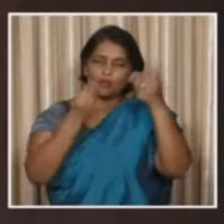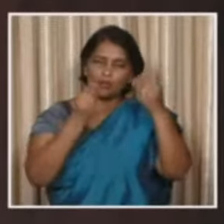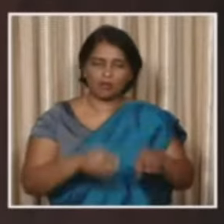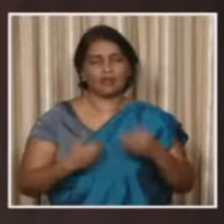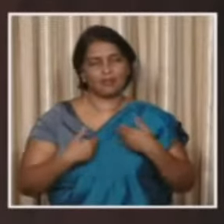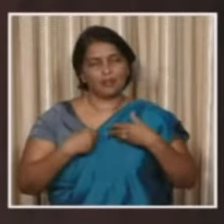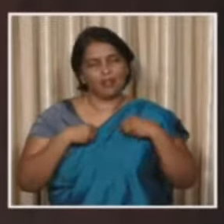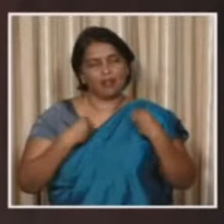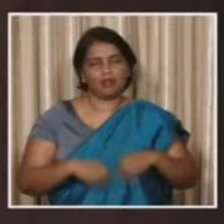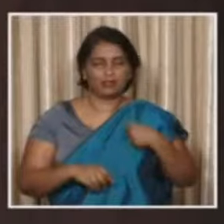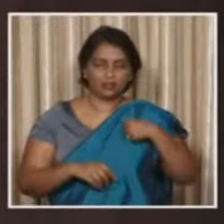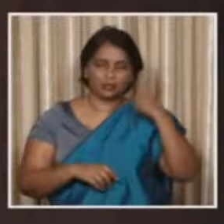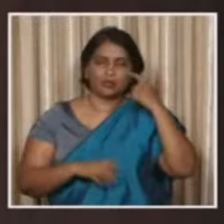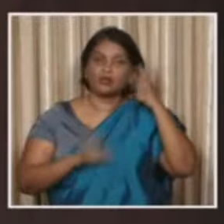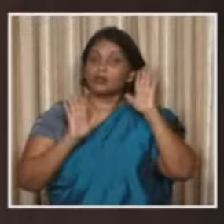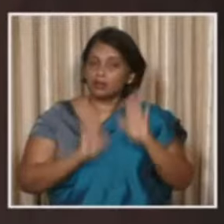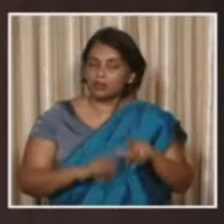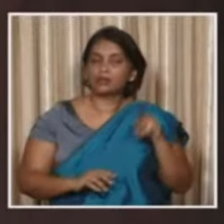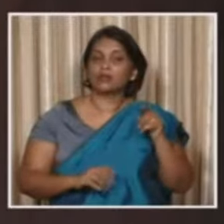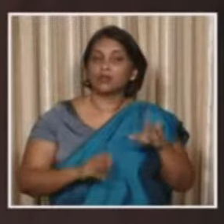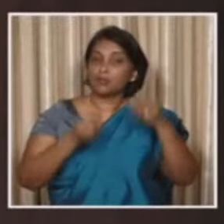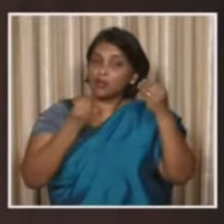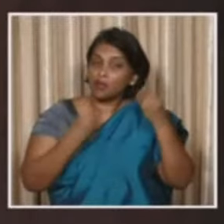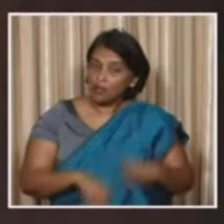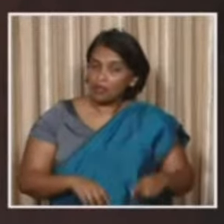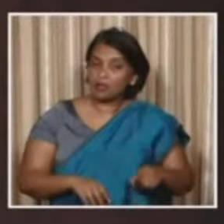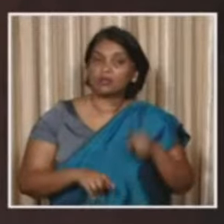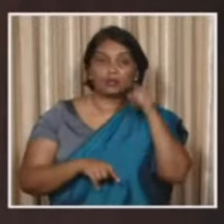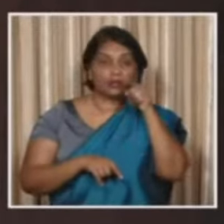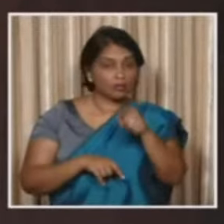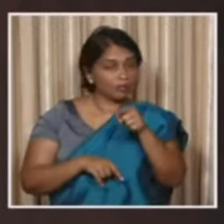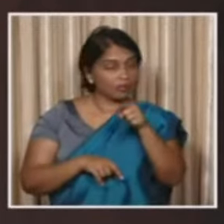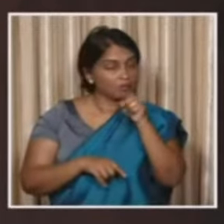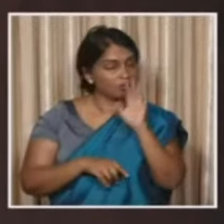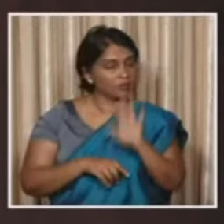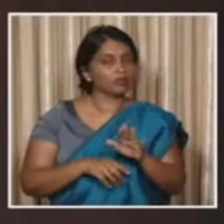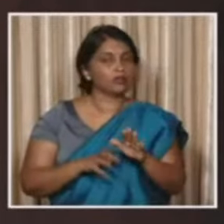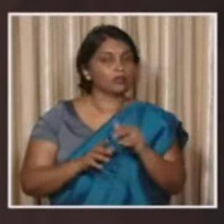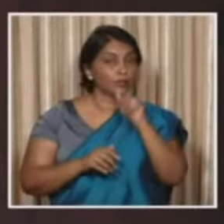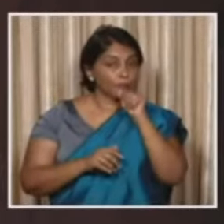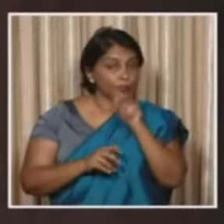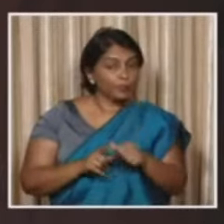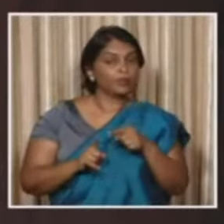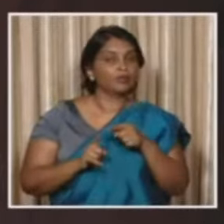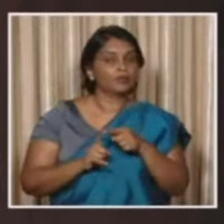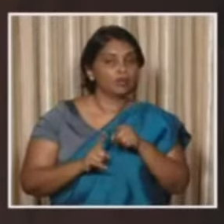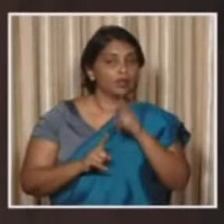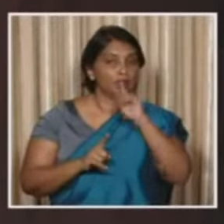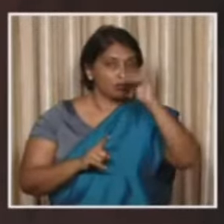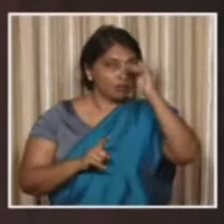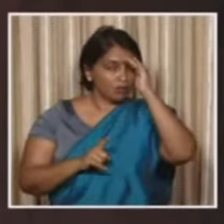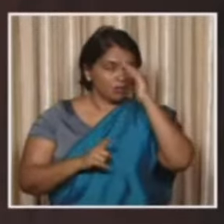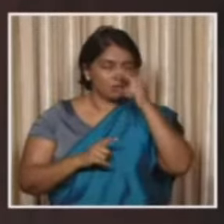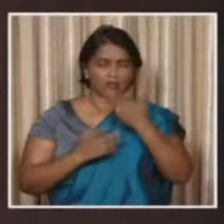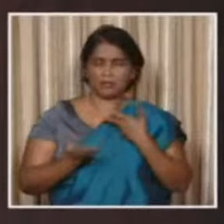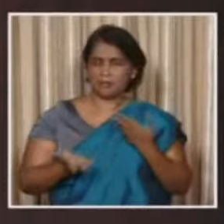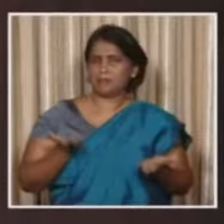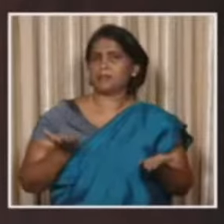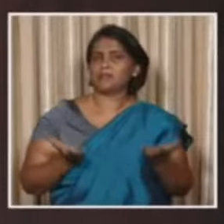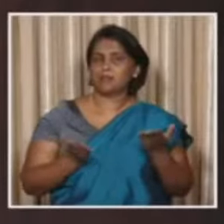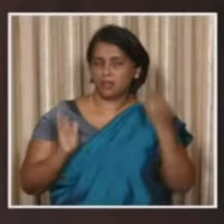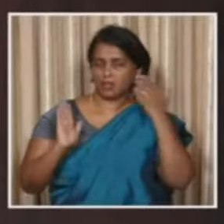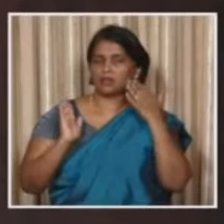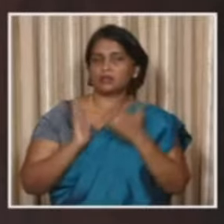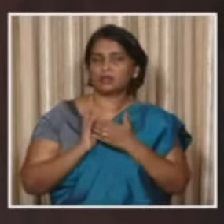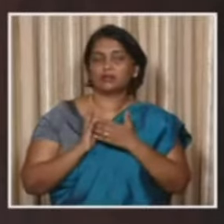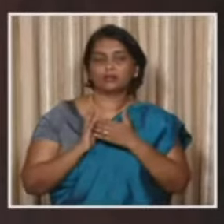mereka parah di mana kira, hebei, parah tuh nanti, mei tiennya, yatar dia, mei katanya itu mau aja, apak sebati bawa pilihan doa